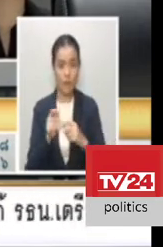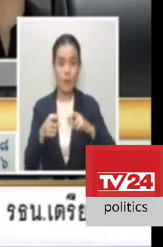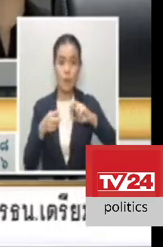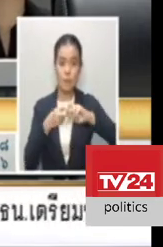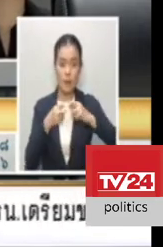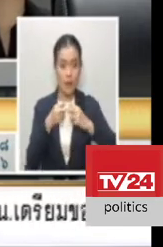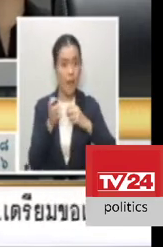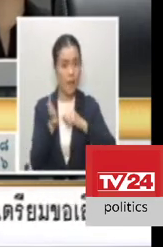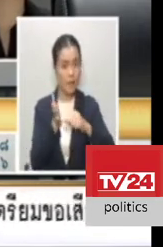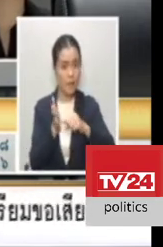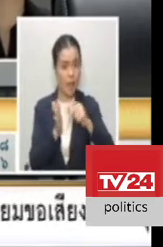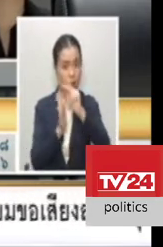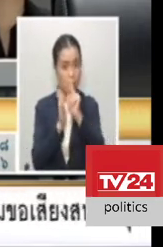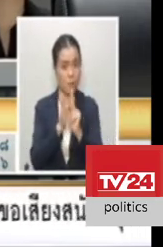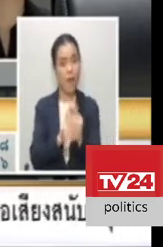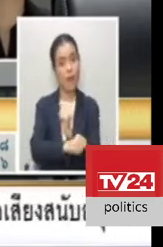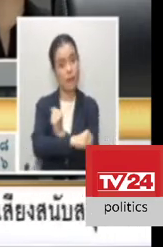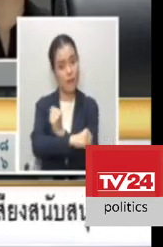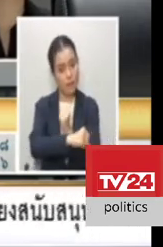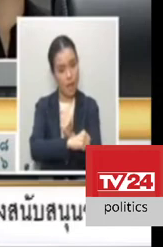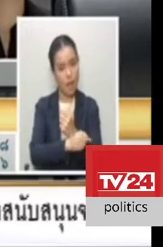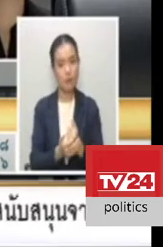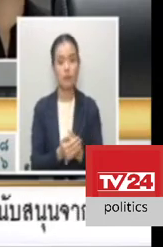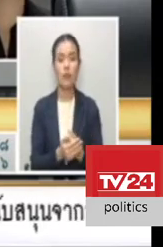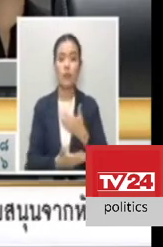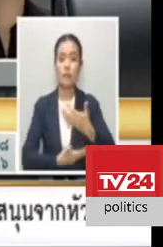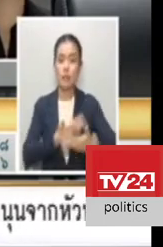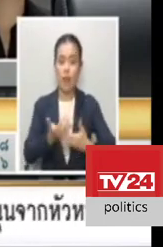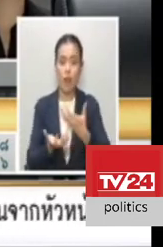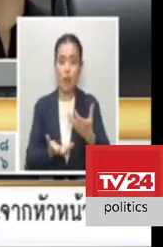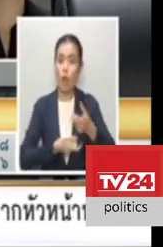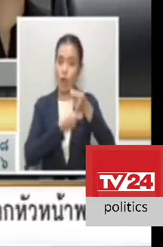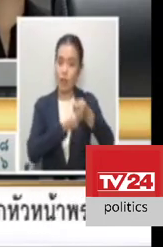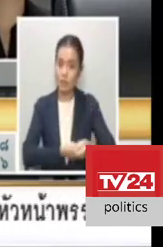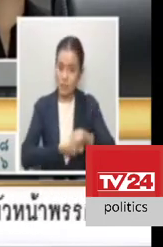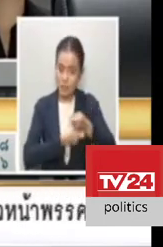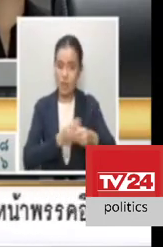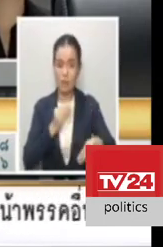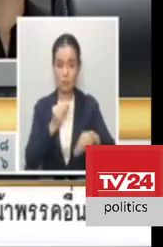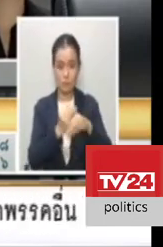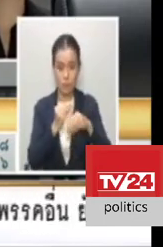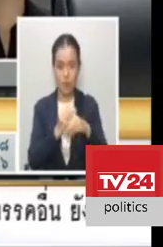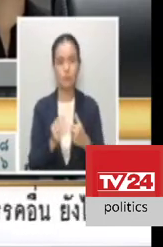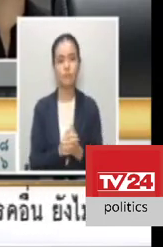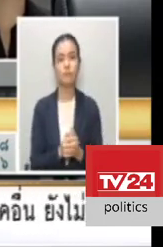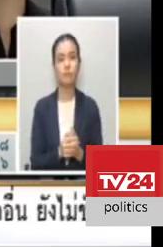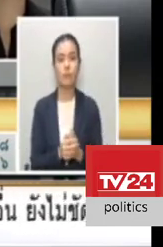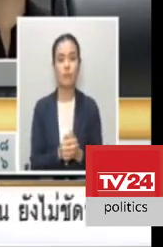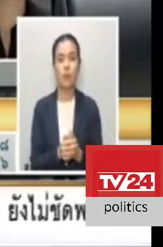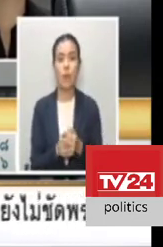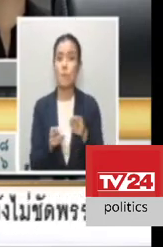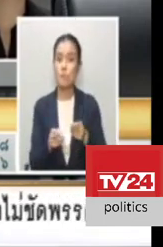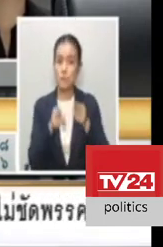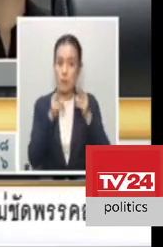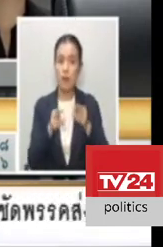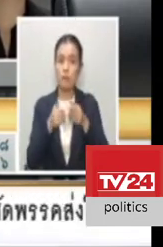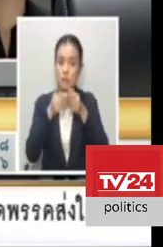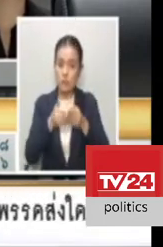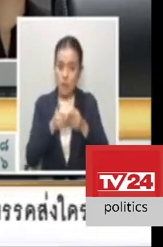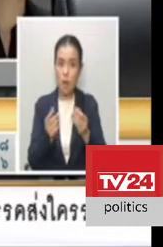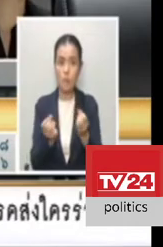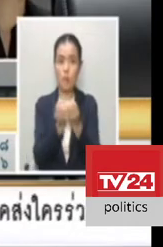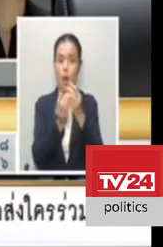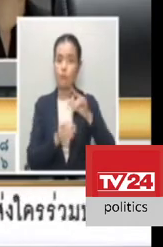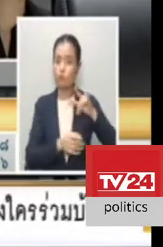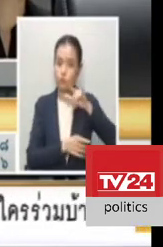ขกฎหมายแรงงานต้องเปิดตลาดสินค้าเกษตรเพิ่มเติมหรือต้องซื้ออาวุธจากสหรัฐอเมริกาเพิ่ม